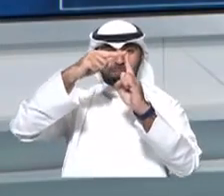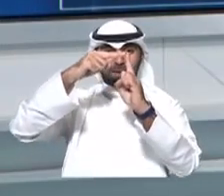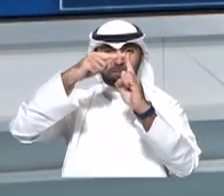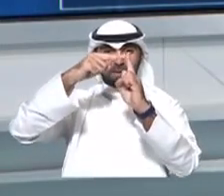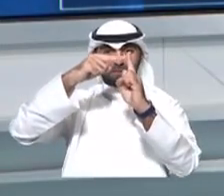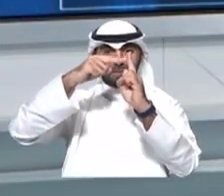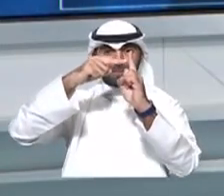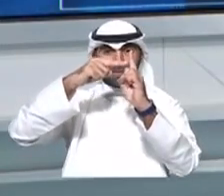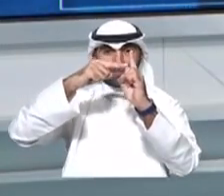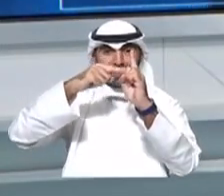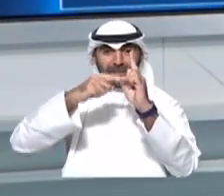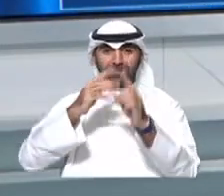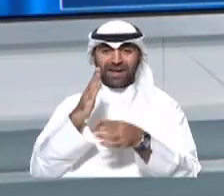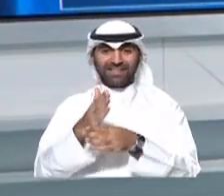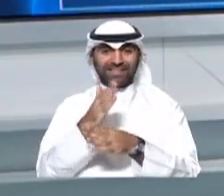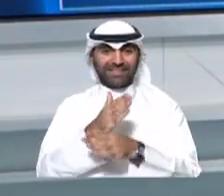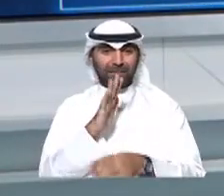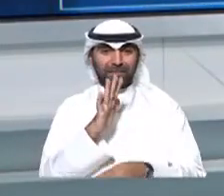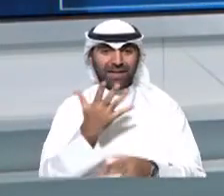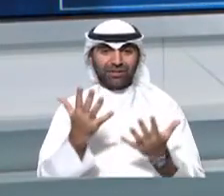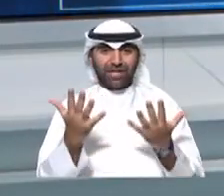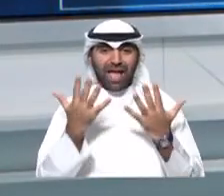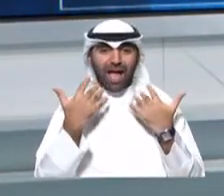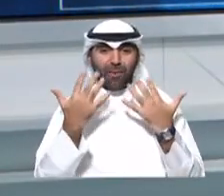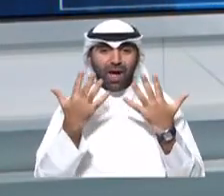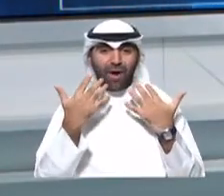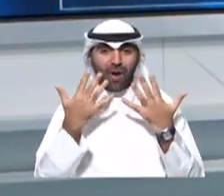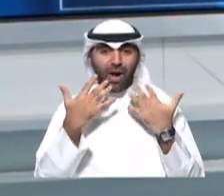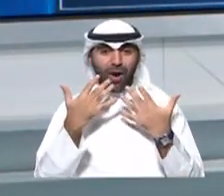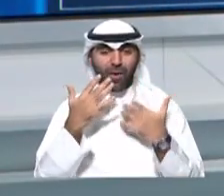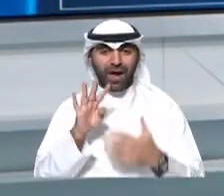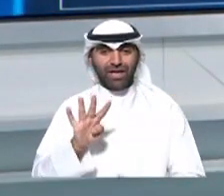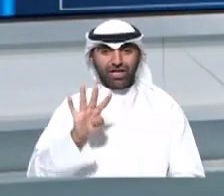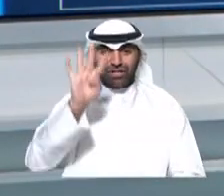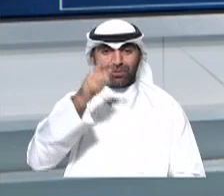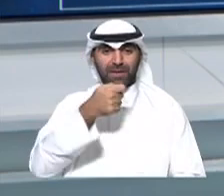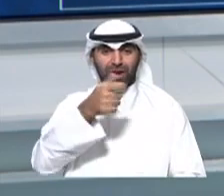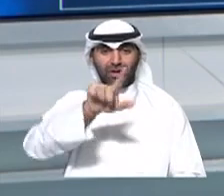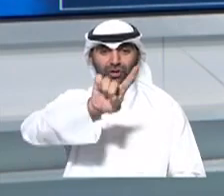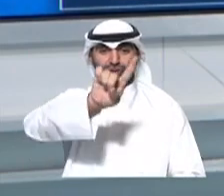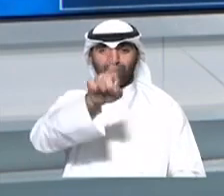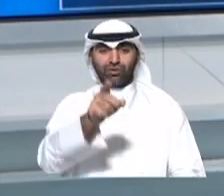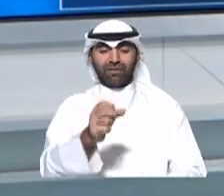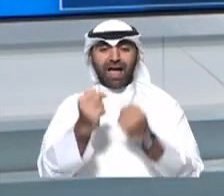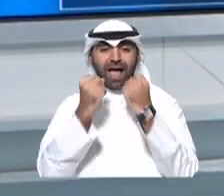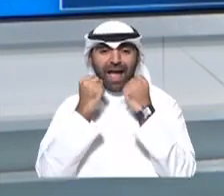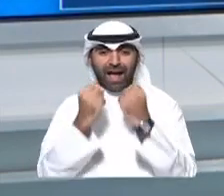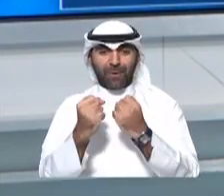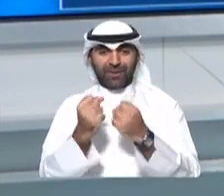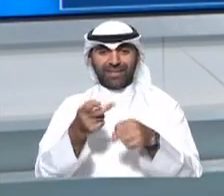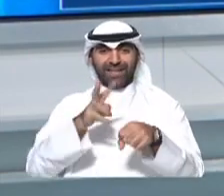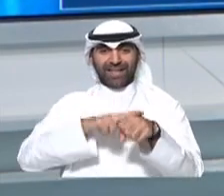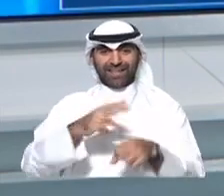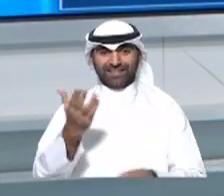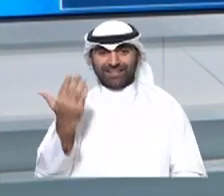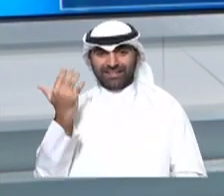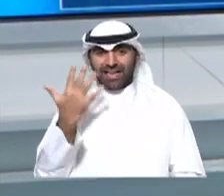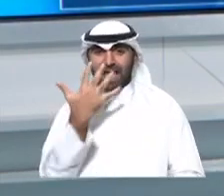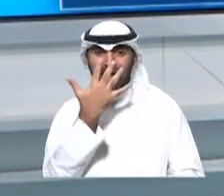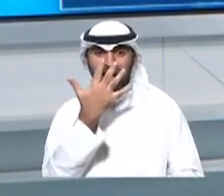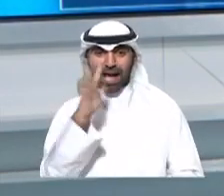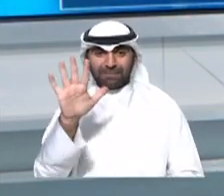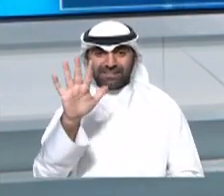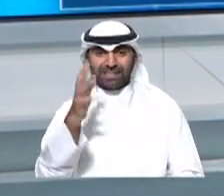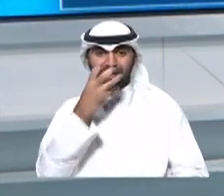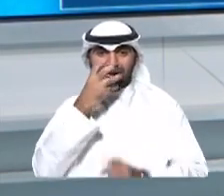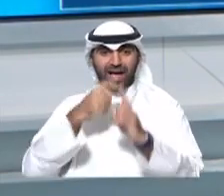بفعل تأثر البلاد بأنظمة جوية ضعيفة، وخاصة مع دخول كتلة هوائية معتدلة دخلت علينا خلال اليوم